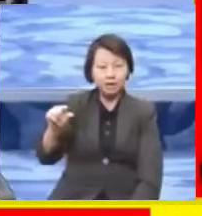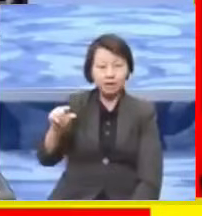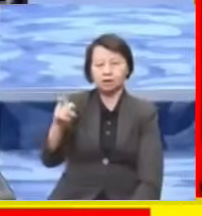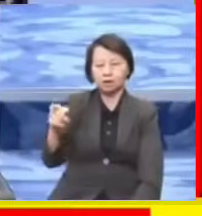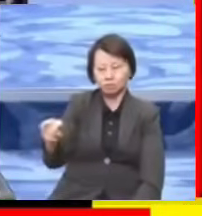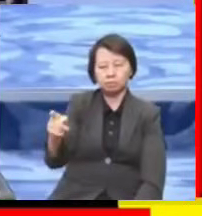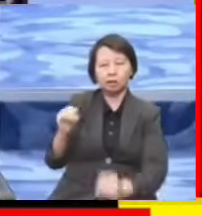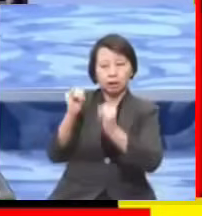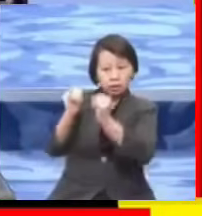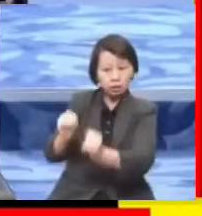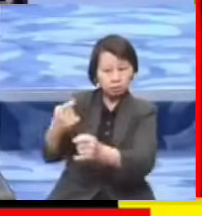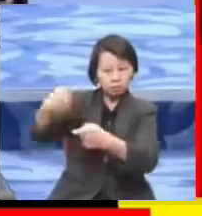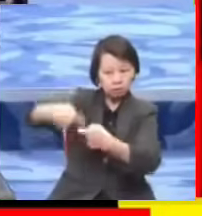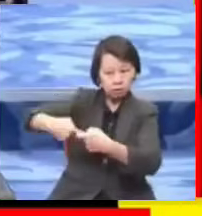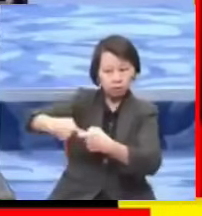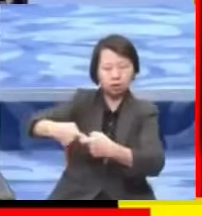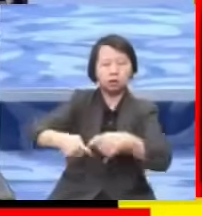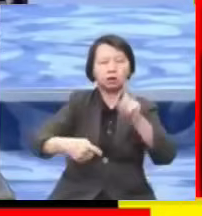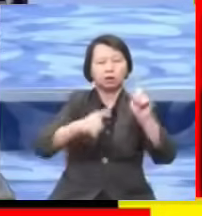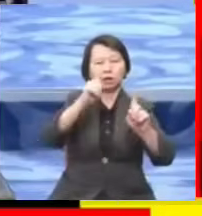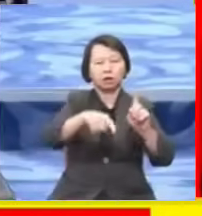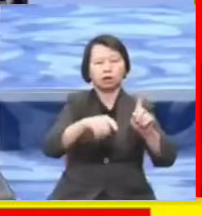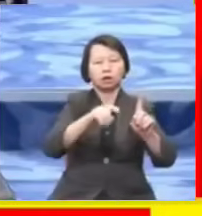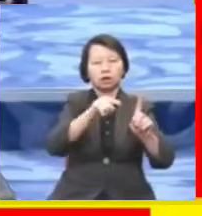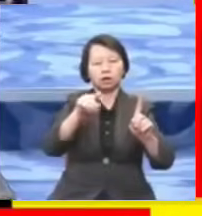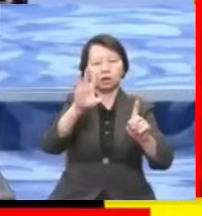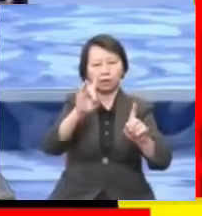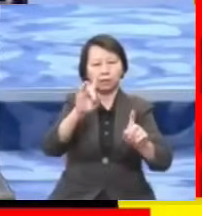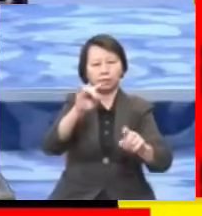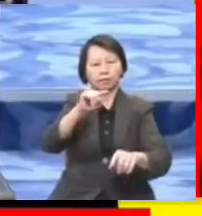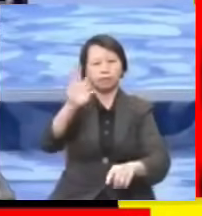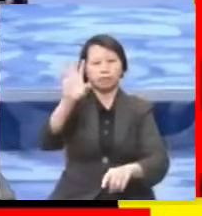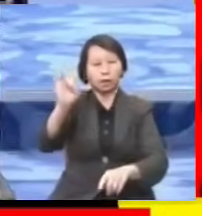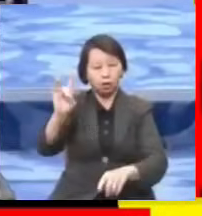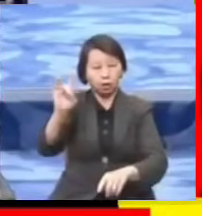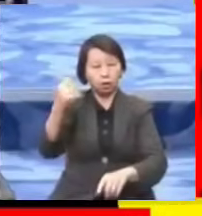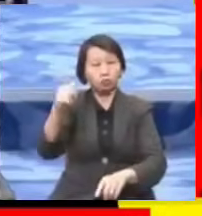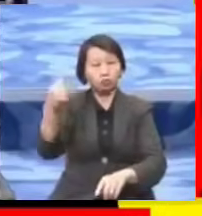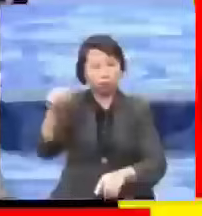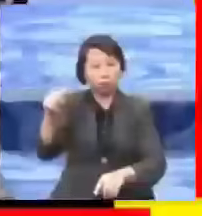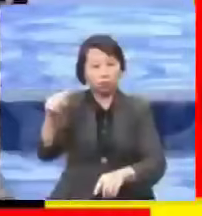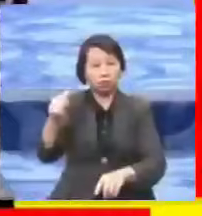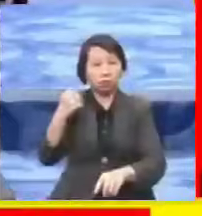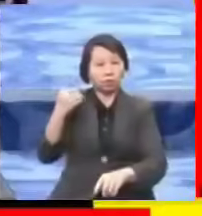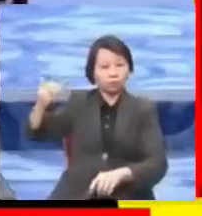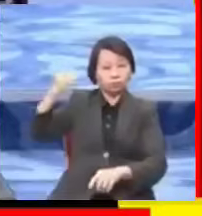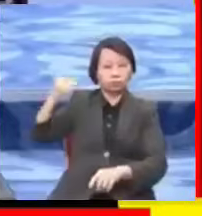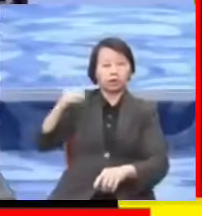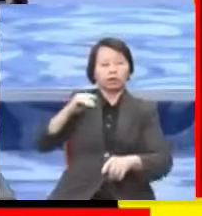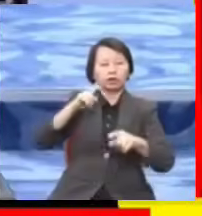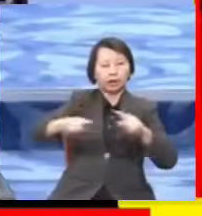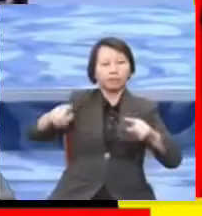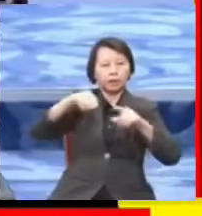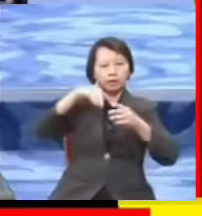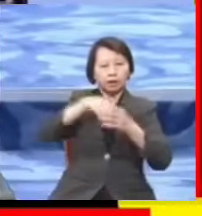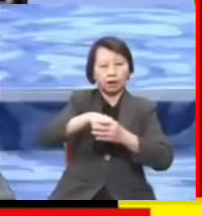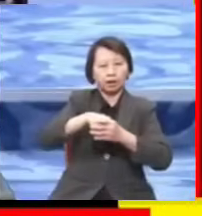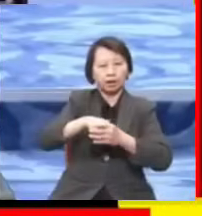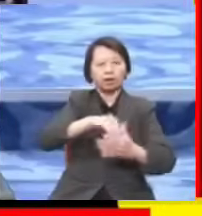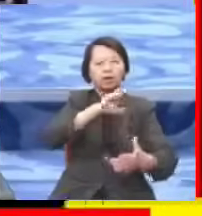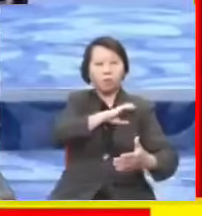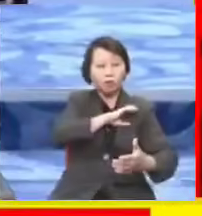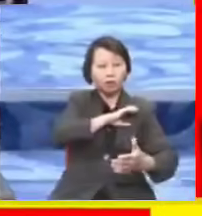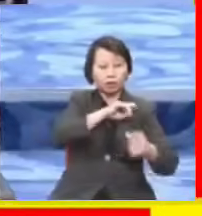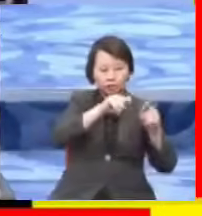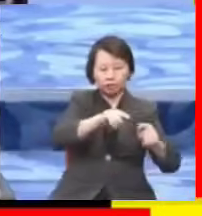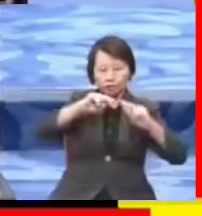1 Oktober, 8 dan 11 Oktober yang lalu. Tetapi oleh kerana dalam siasatan PDRM, saya serahkan kepada